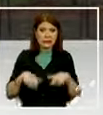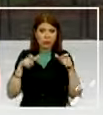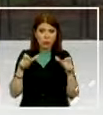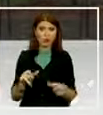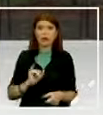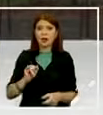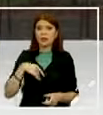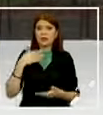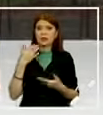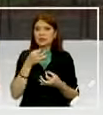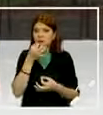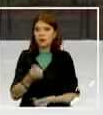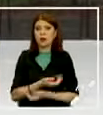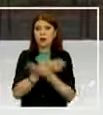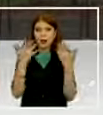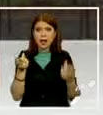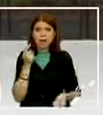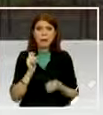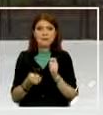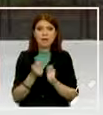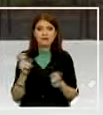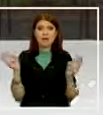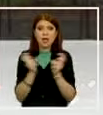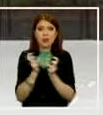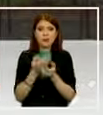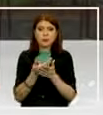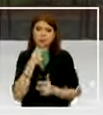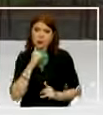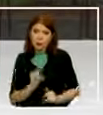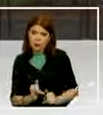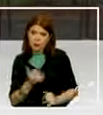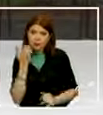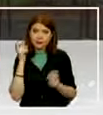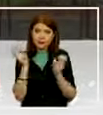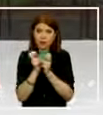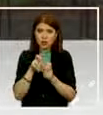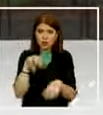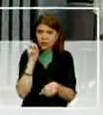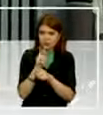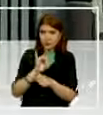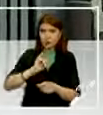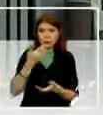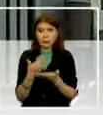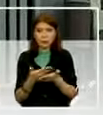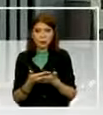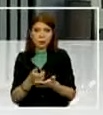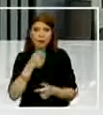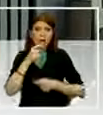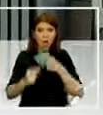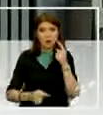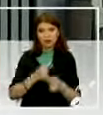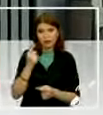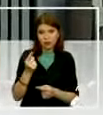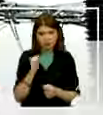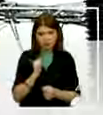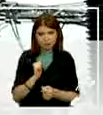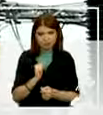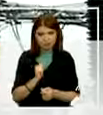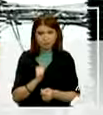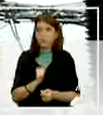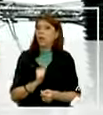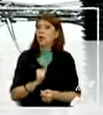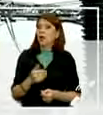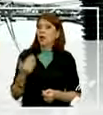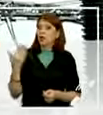să reglementeze piața energiei atât pentru anul acesta când energia este vândută, dar și pentru anul viitor. Menționa